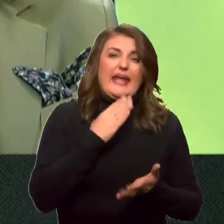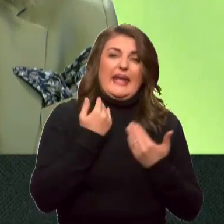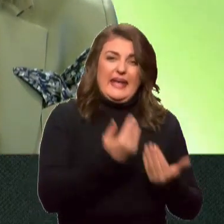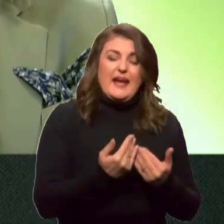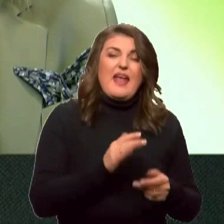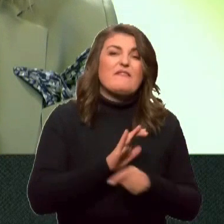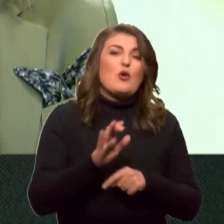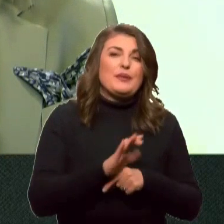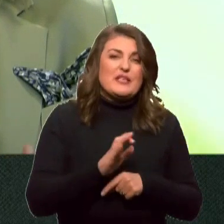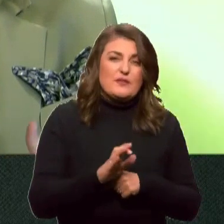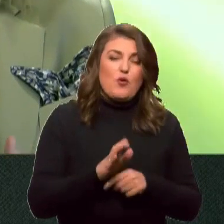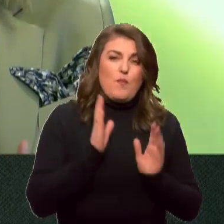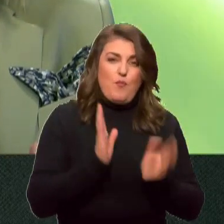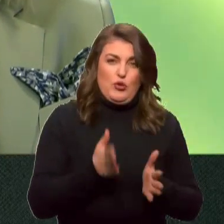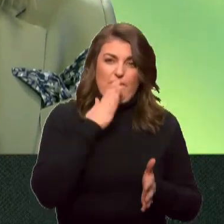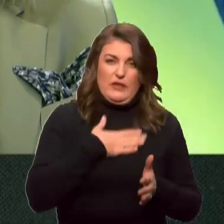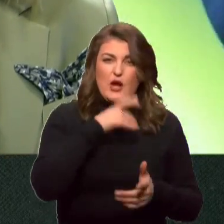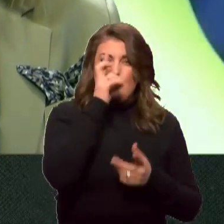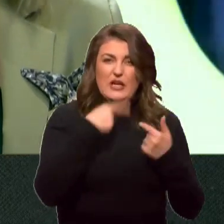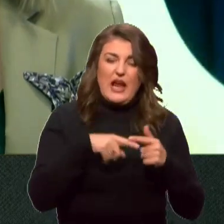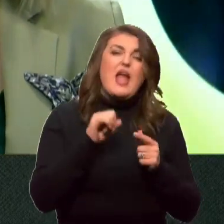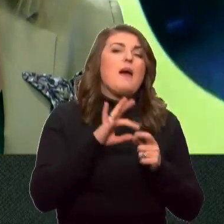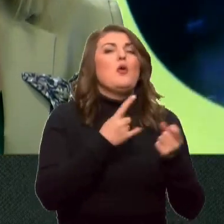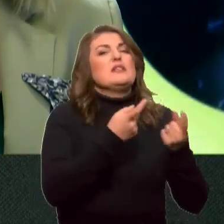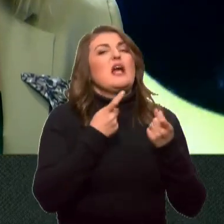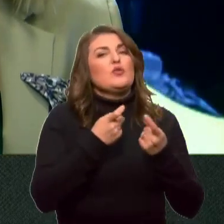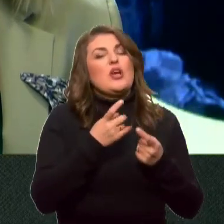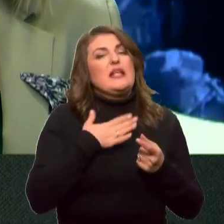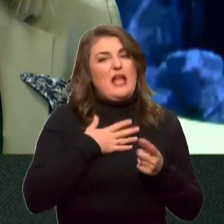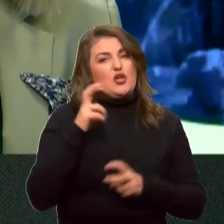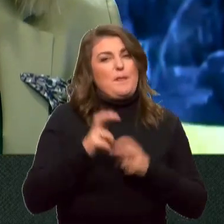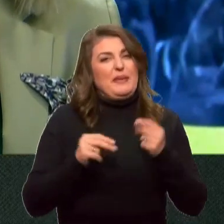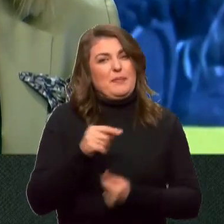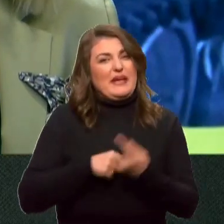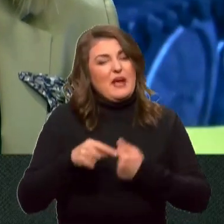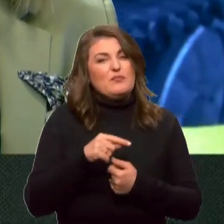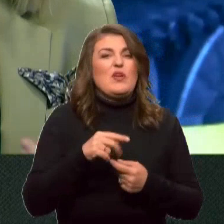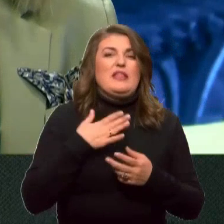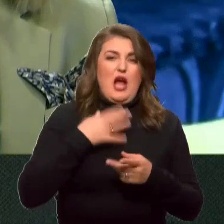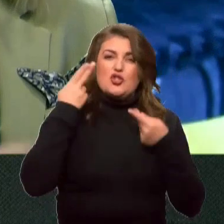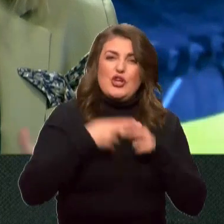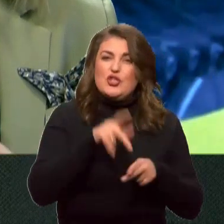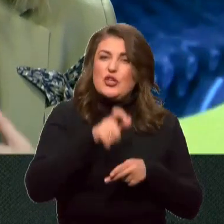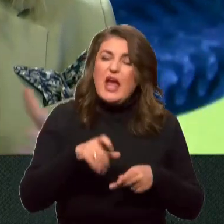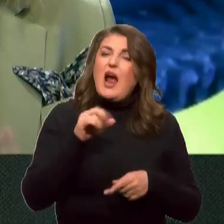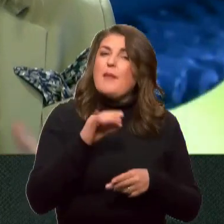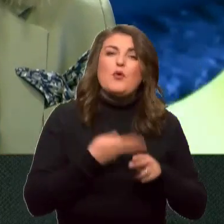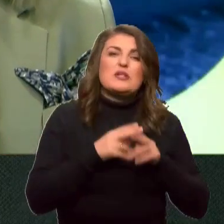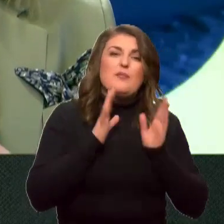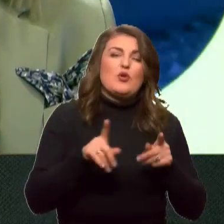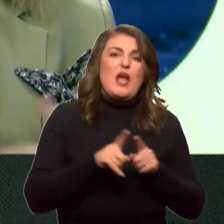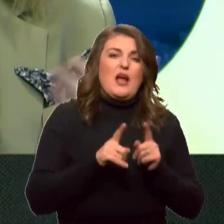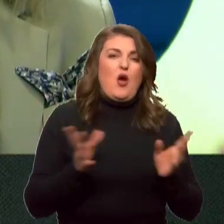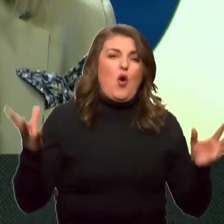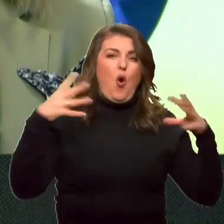їхнє виробництво буде в нашій країні, або залучатимуться наші підприємці, наші інженери, або це буде ну таке